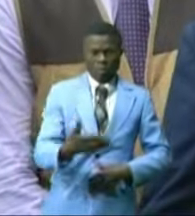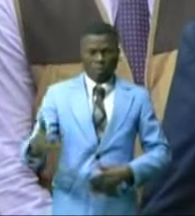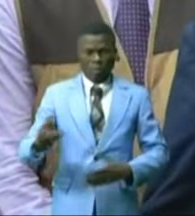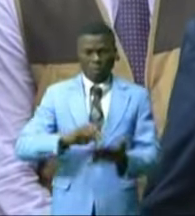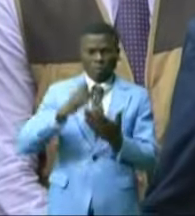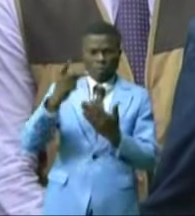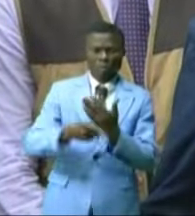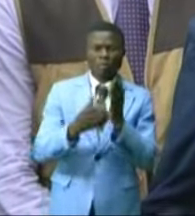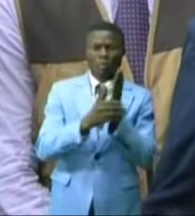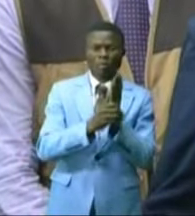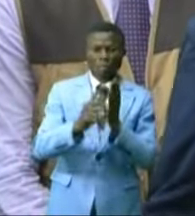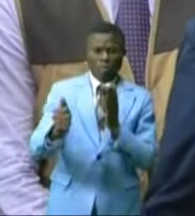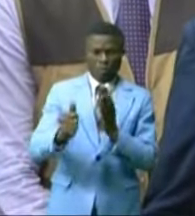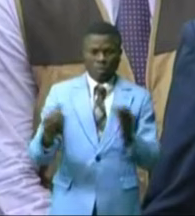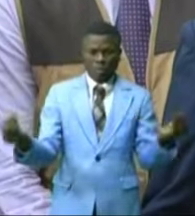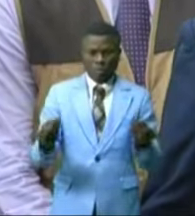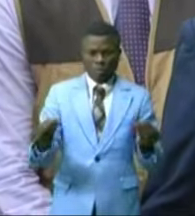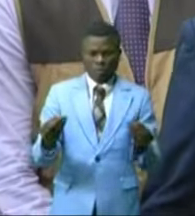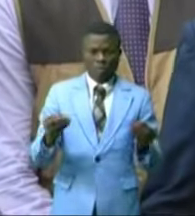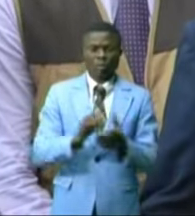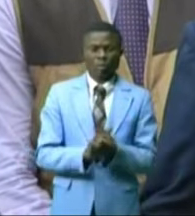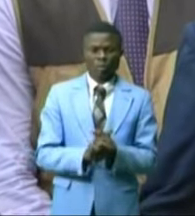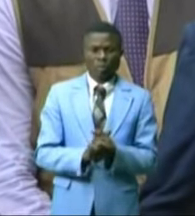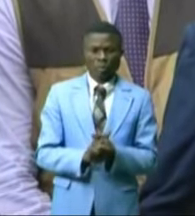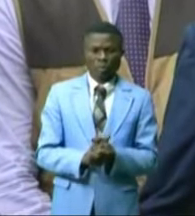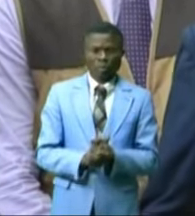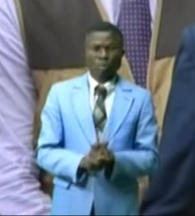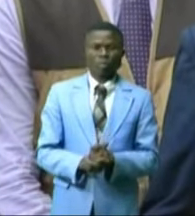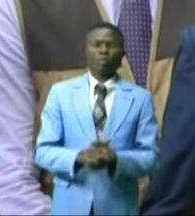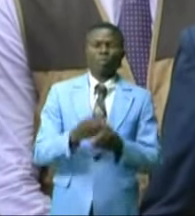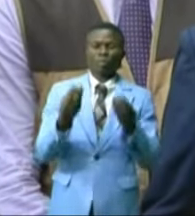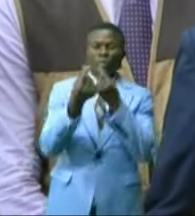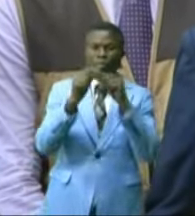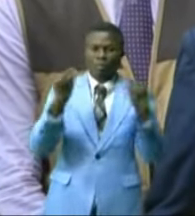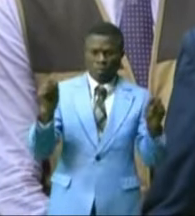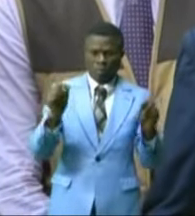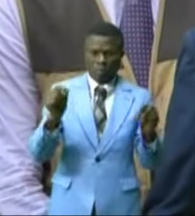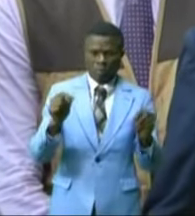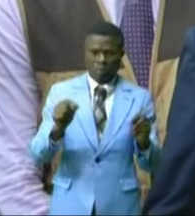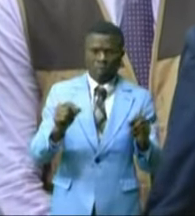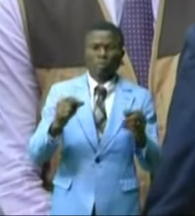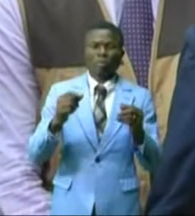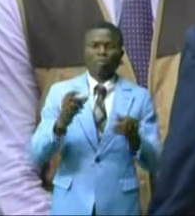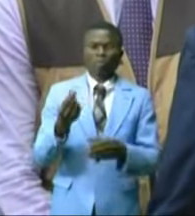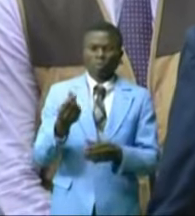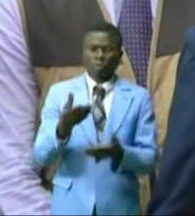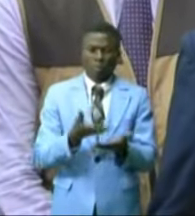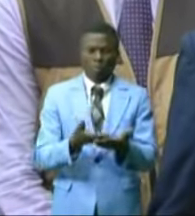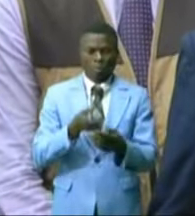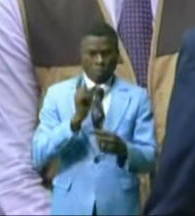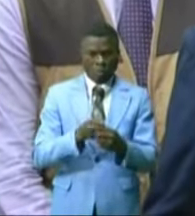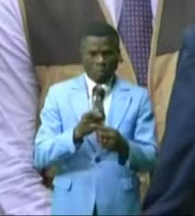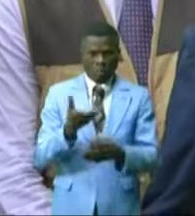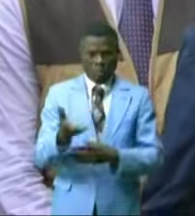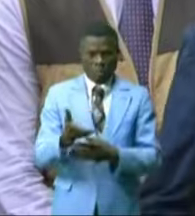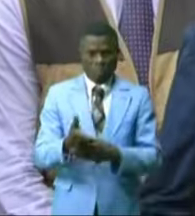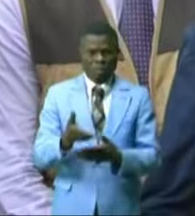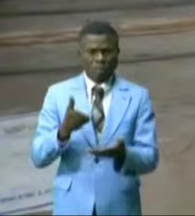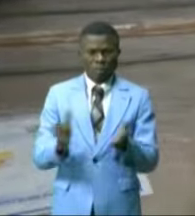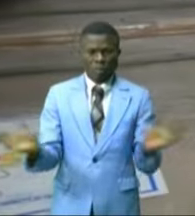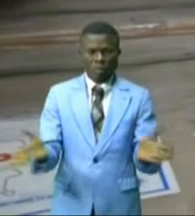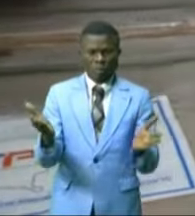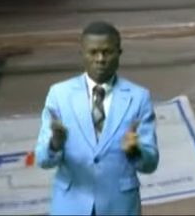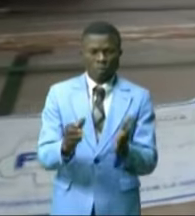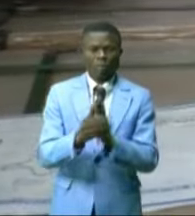la qualité, de manière à ce qu'au-delà de la gratuité elle-même, qui est donc la protection financière, il y a ce côté du renforcement de